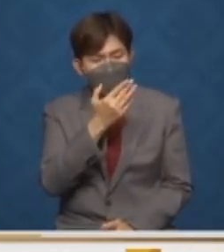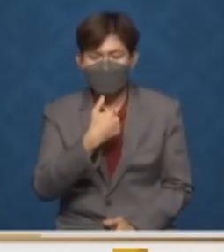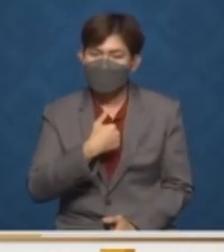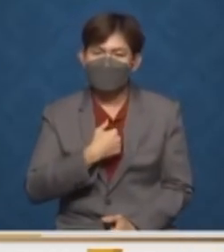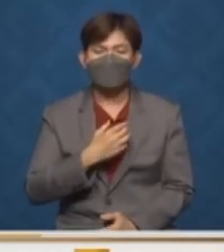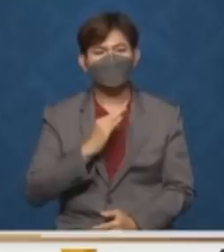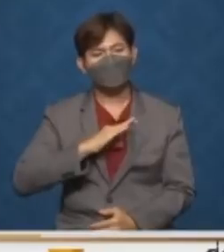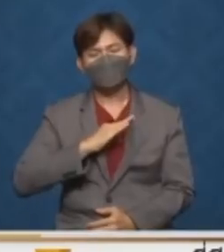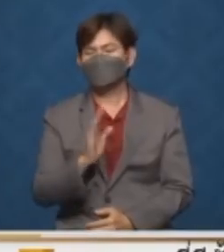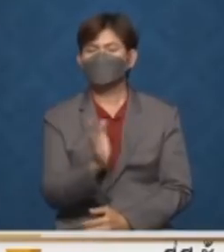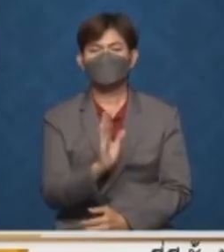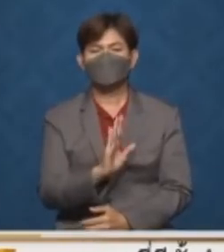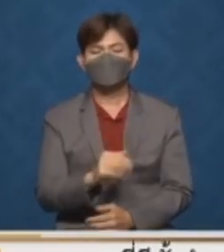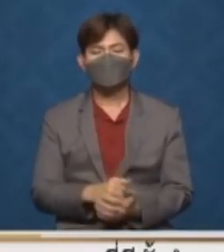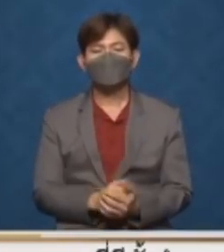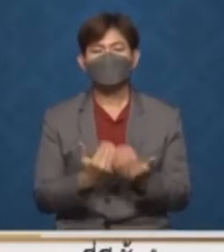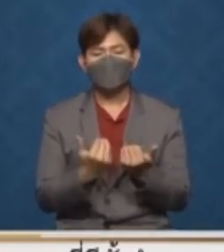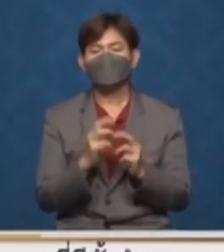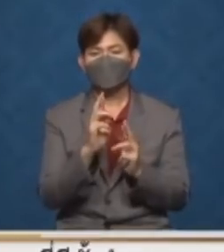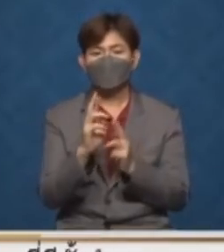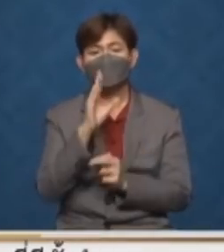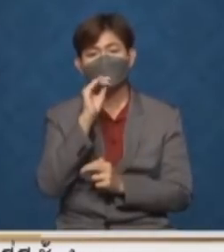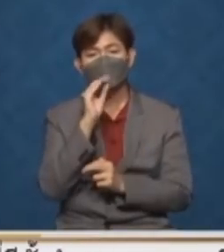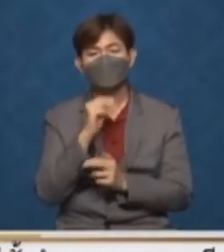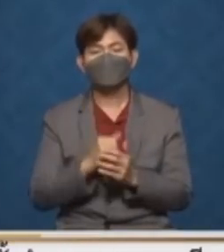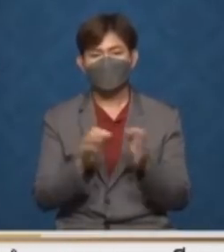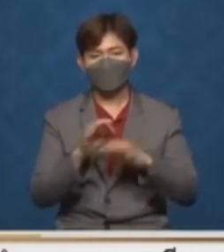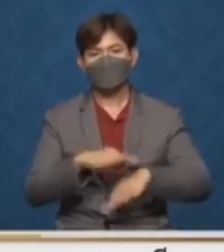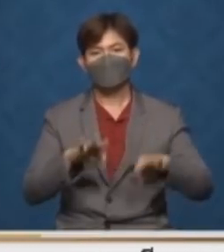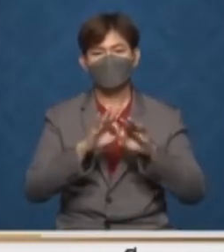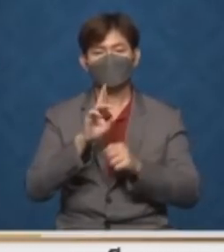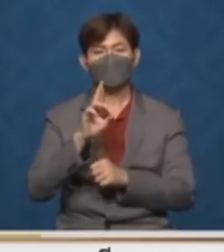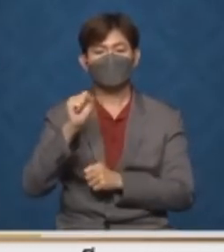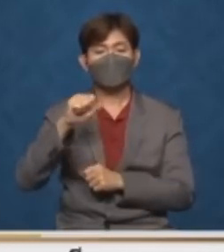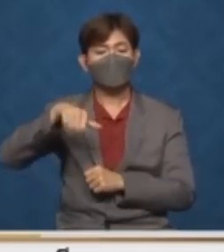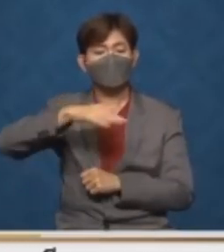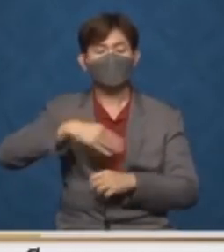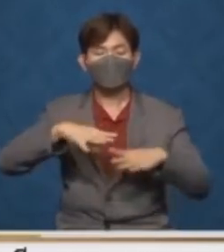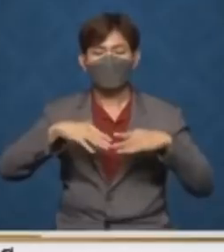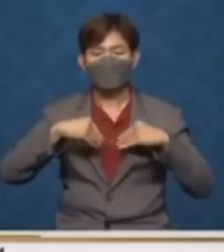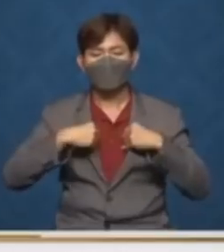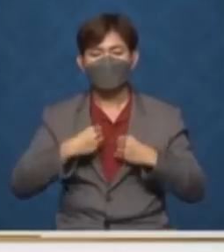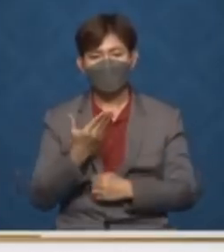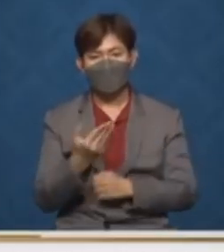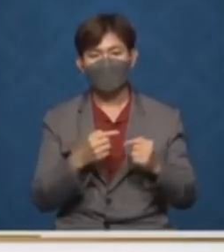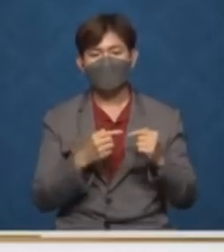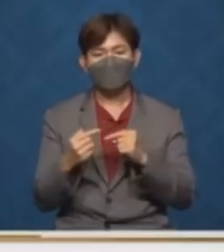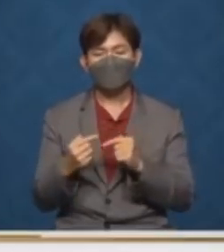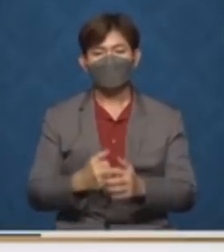ามตศรืดขอยนั้นเพ comfortingงนะนครัคุณฑาปของซ่ภาเราก็จะเป็ทอยำรัครับเชื่อนก calle้aseur ครั